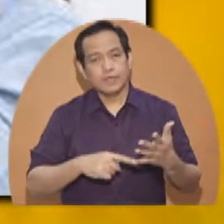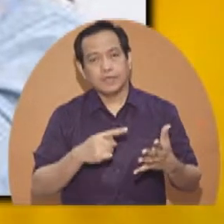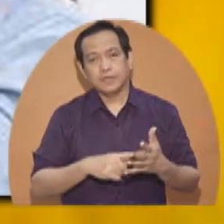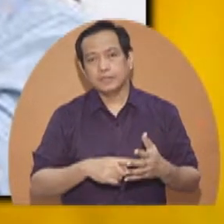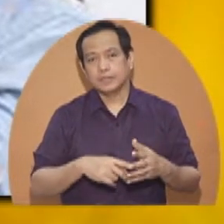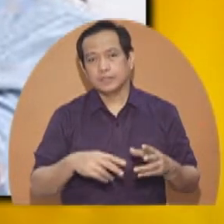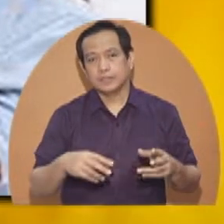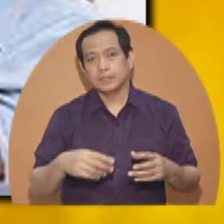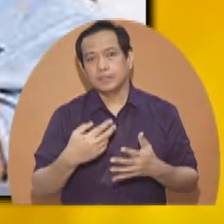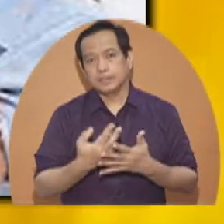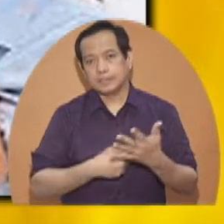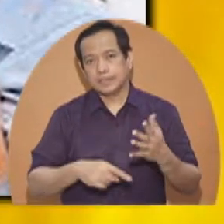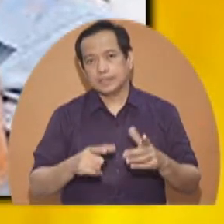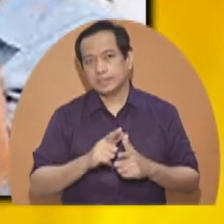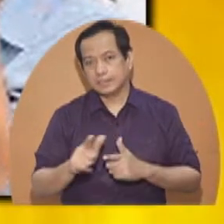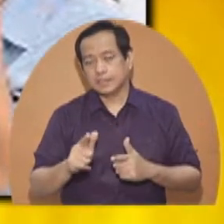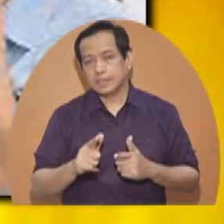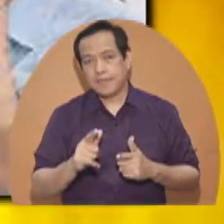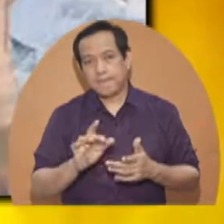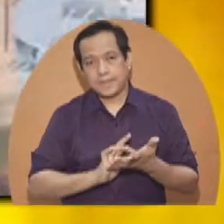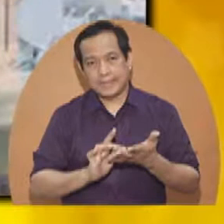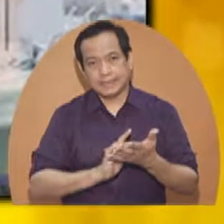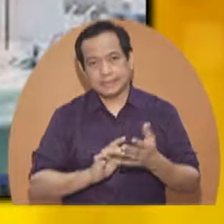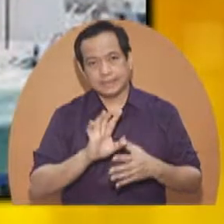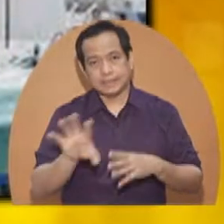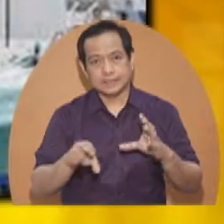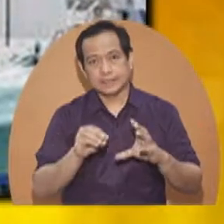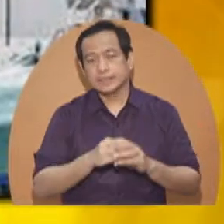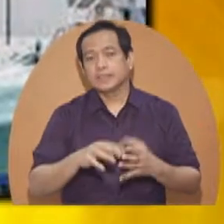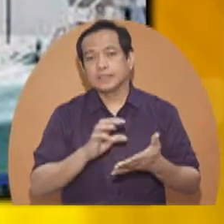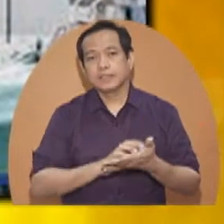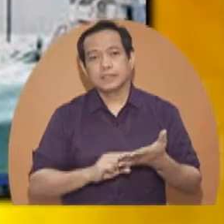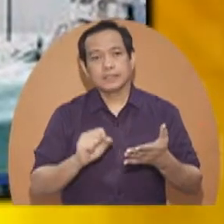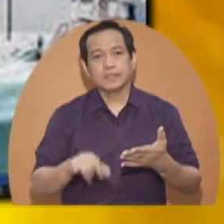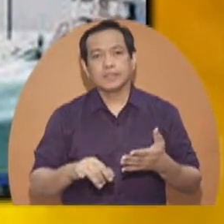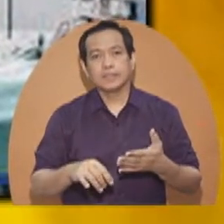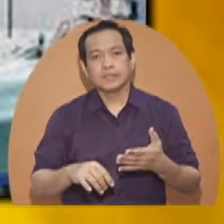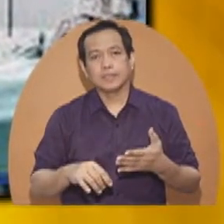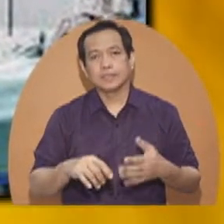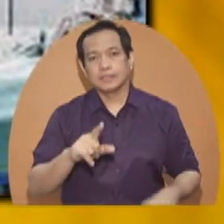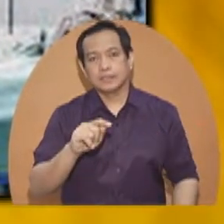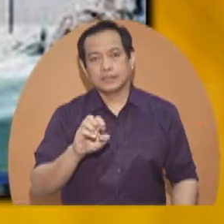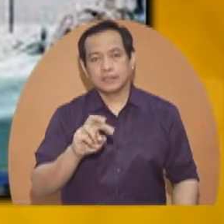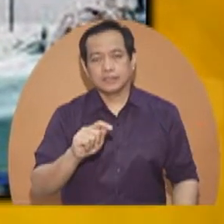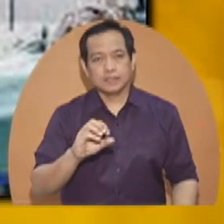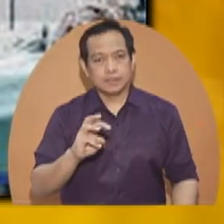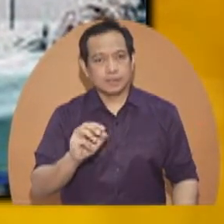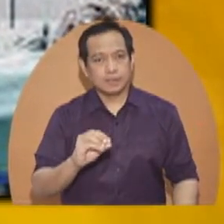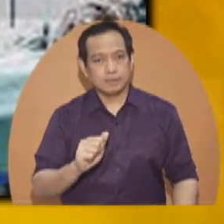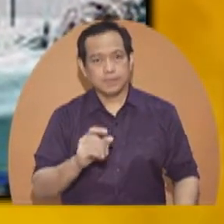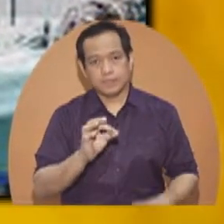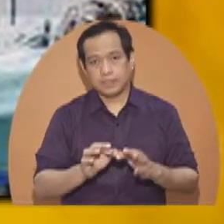sa pinakakaraniwang unang linya ng paggamot ay kinabibilangan ng pag-alis ng isang